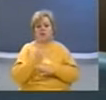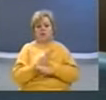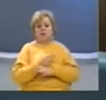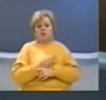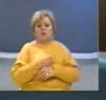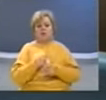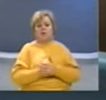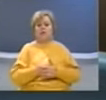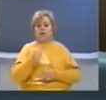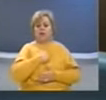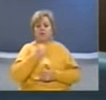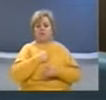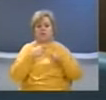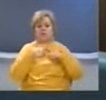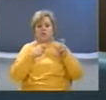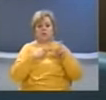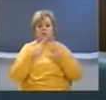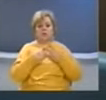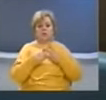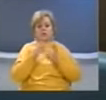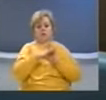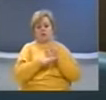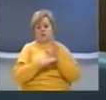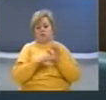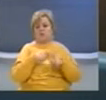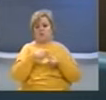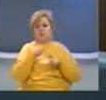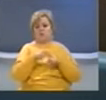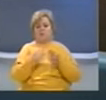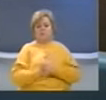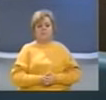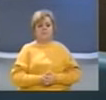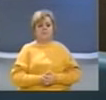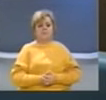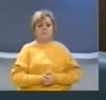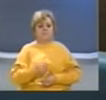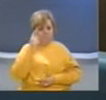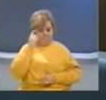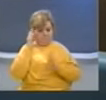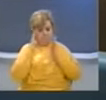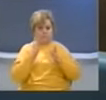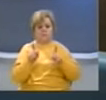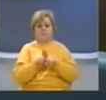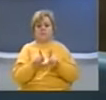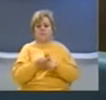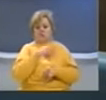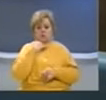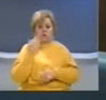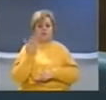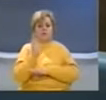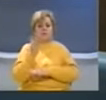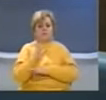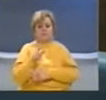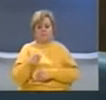janë të garantuara me kushtetut dhe të rregulluara me ligje specifike. Jam e bindur se sikurse dhe shumica prej jush se për